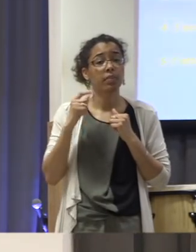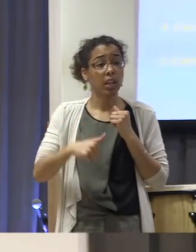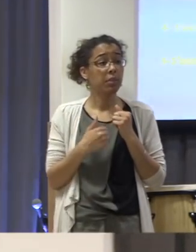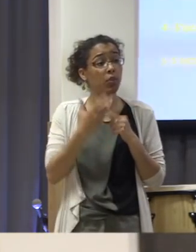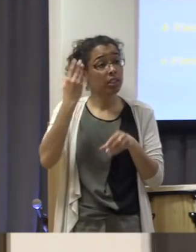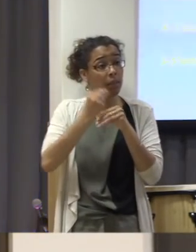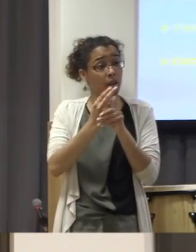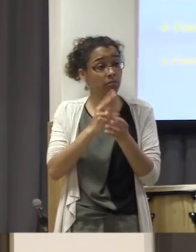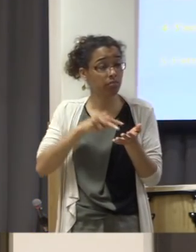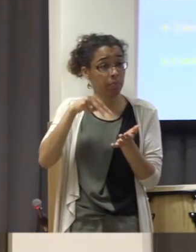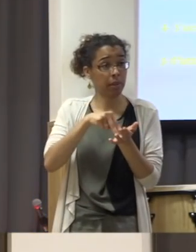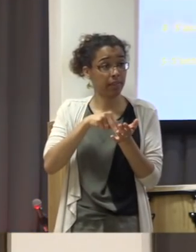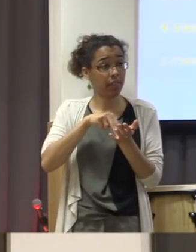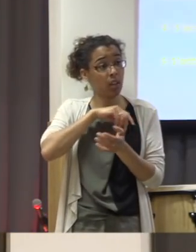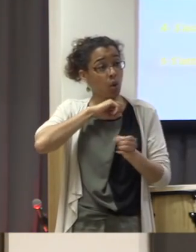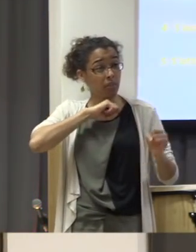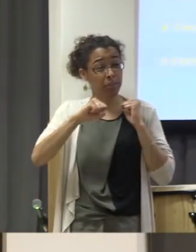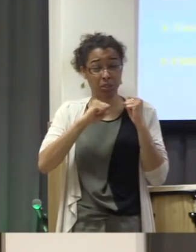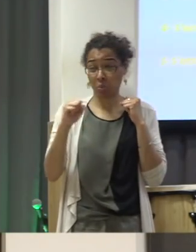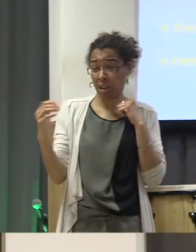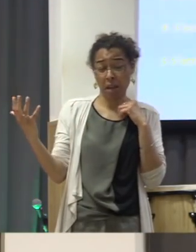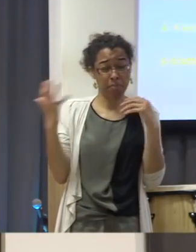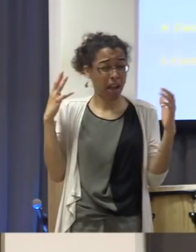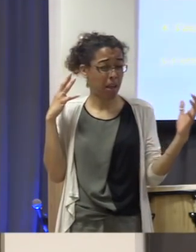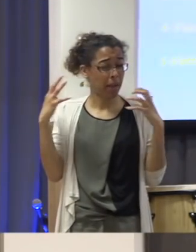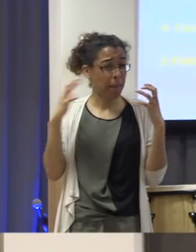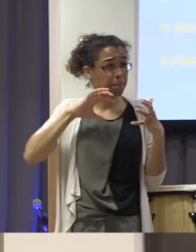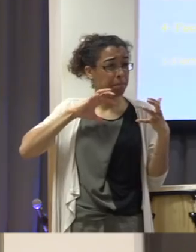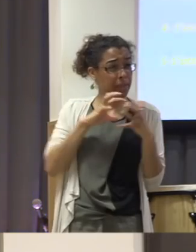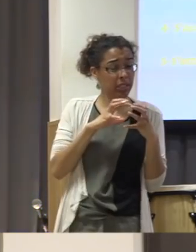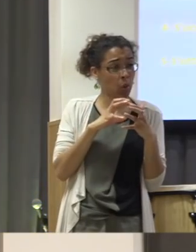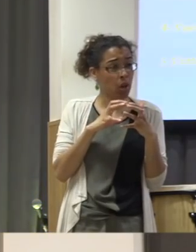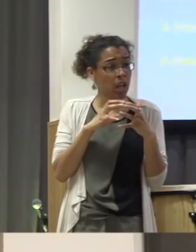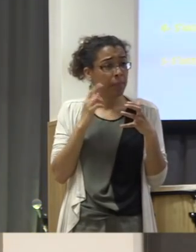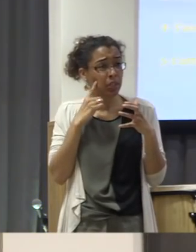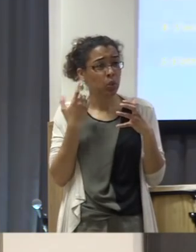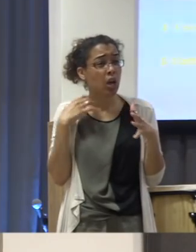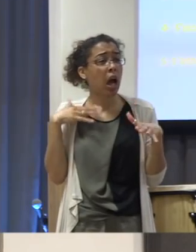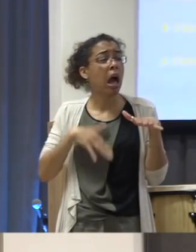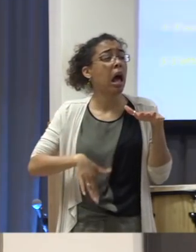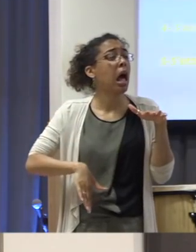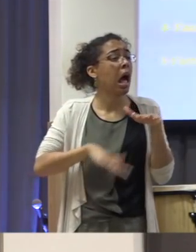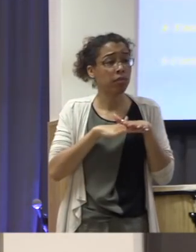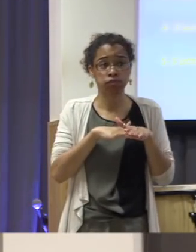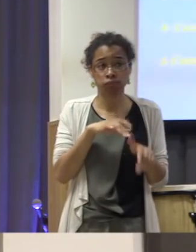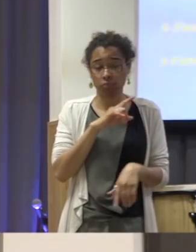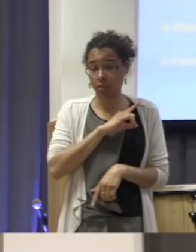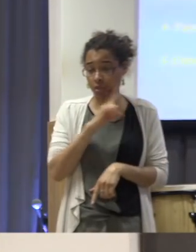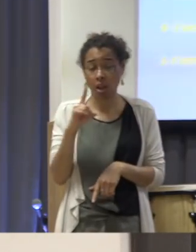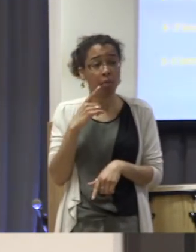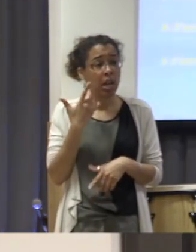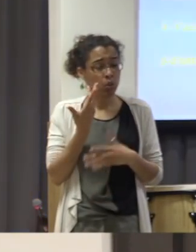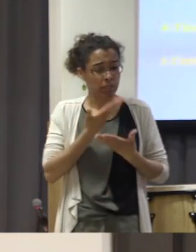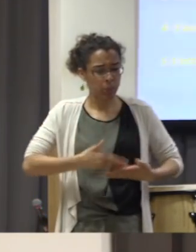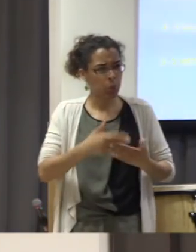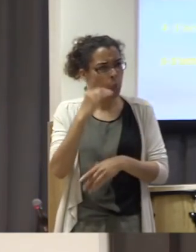relever, bien-aimés. Nous sommes pressés de toute manière, mais non réduits à l'extrémité, dans la détresse,